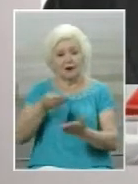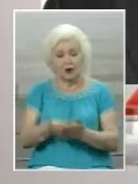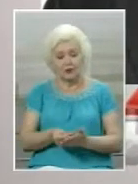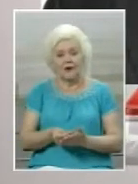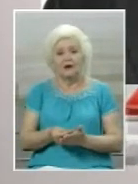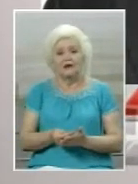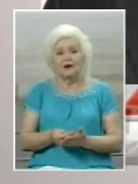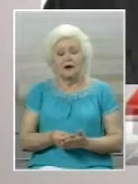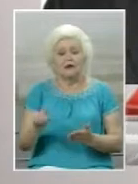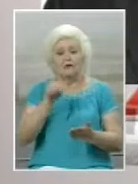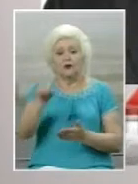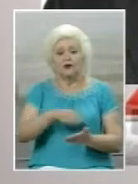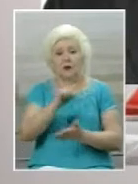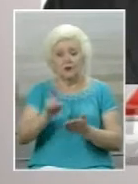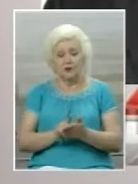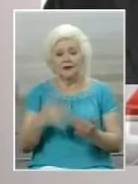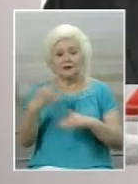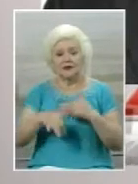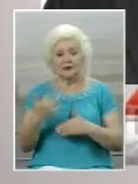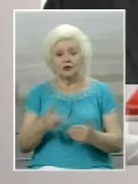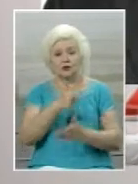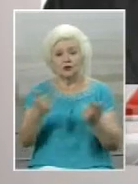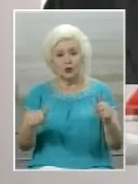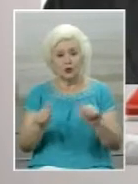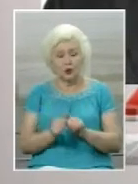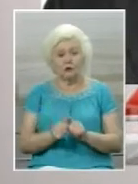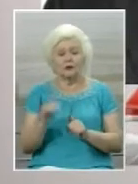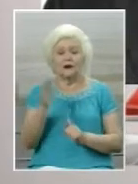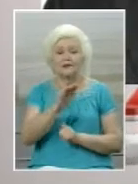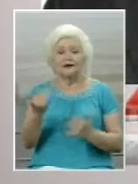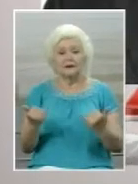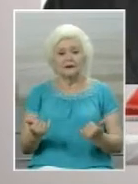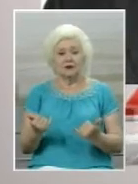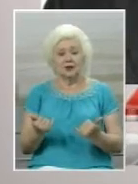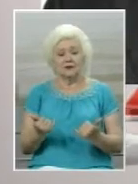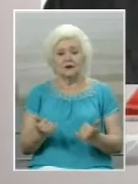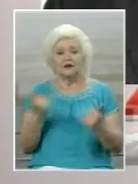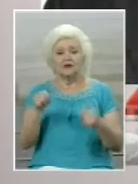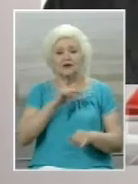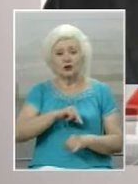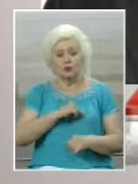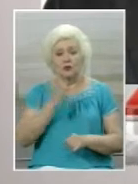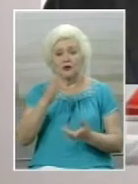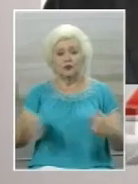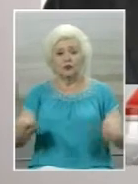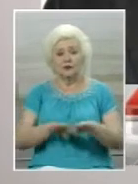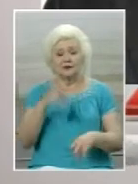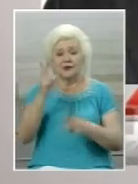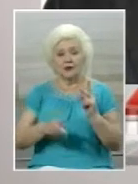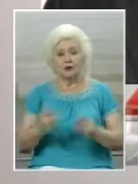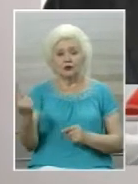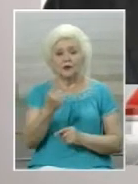Вони повинні 26 числа були зайти на розрахунок Мішкова. Ця робота буде закінчена в першому